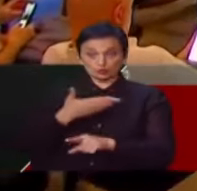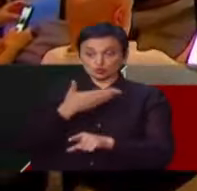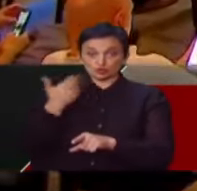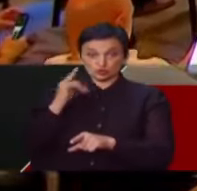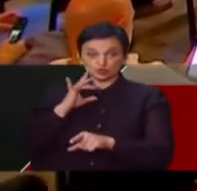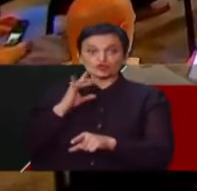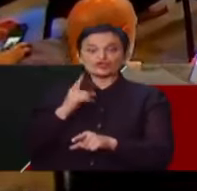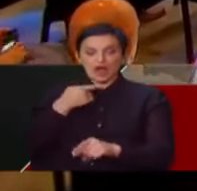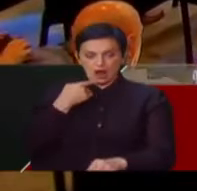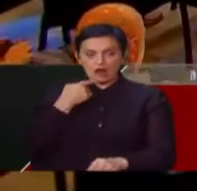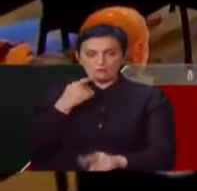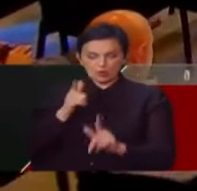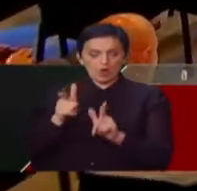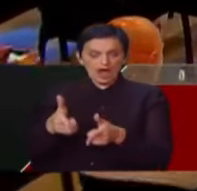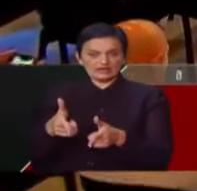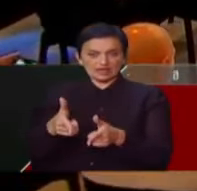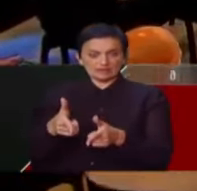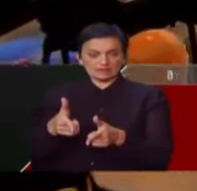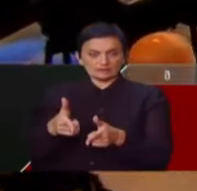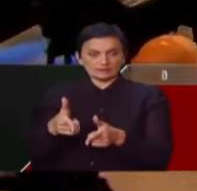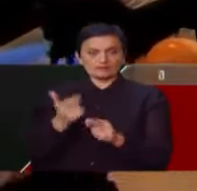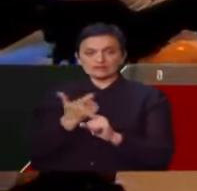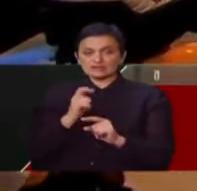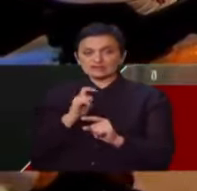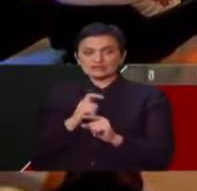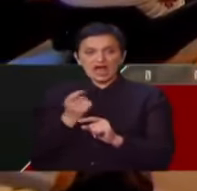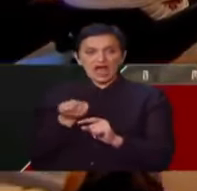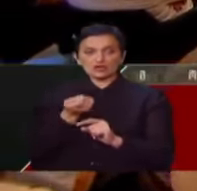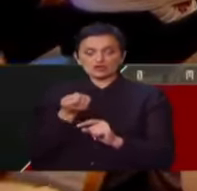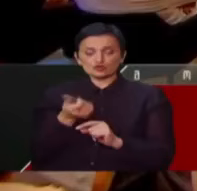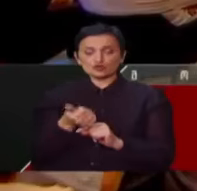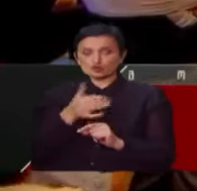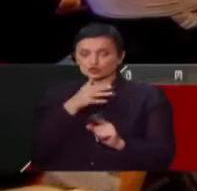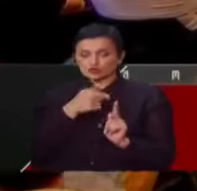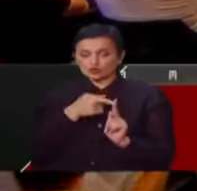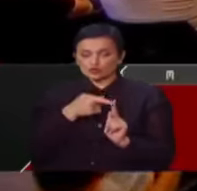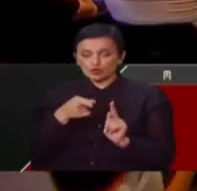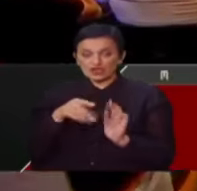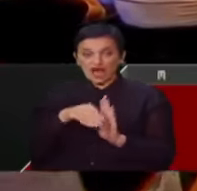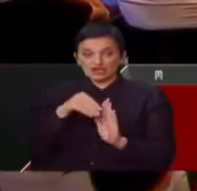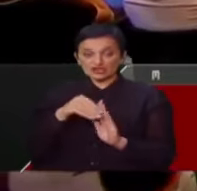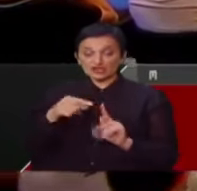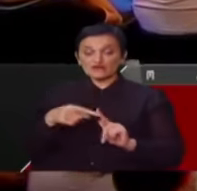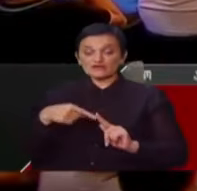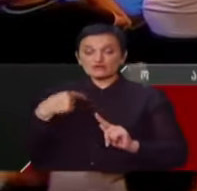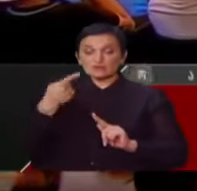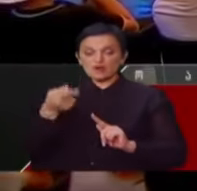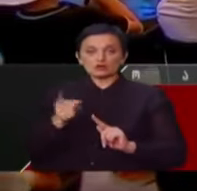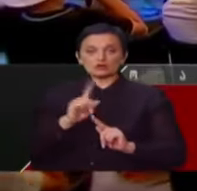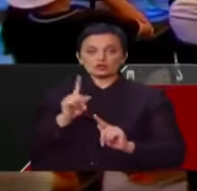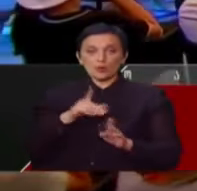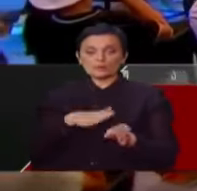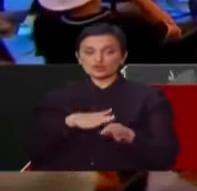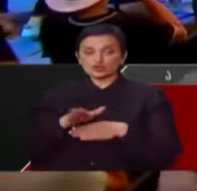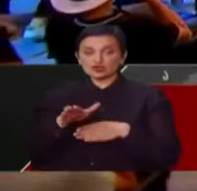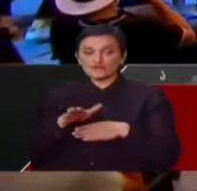ჯერ ამბობენ, რომ ეთანხმებიან. ძალიან ცოტა დრო იქნება არჩევნების მერე იმისთვის, რომ